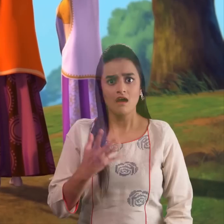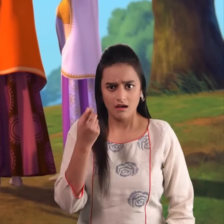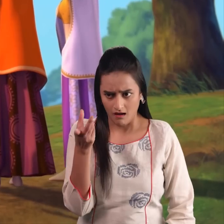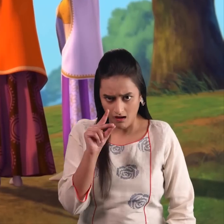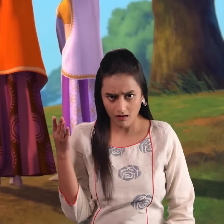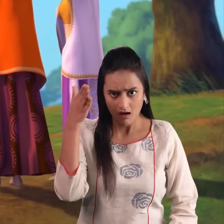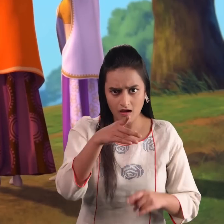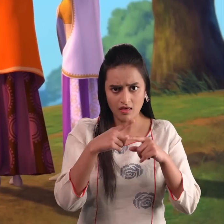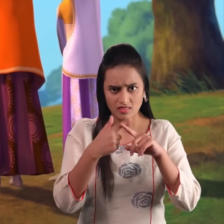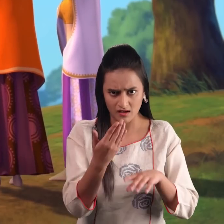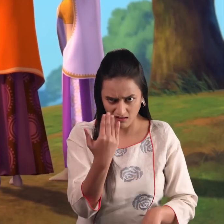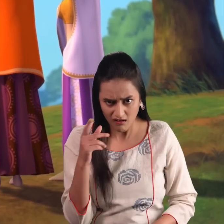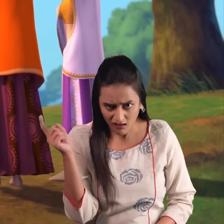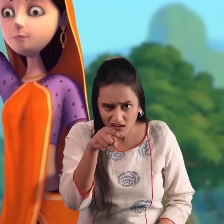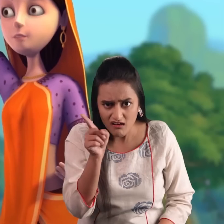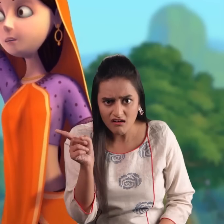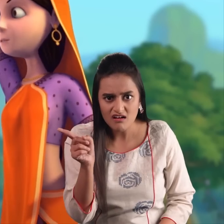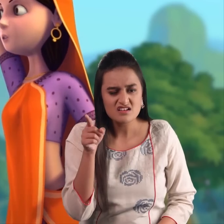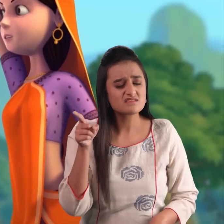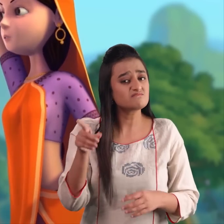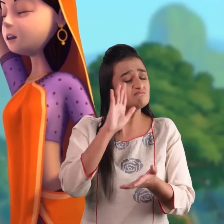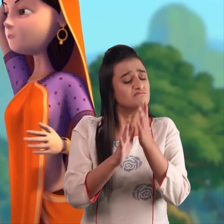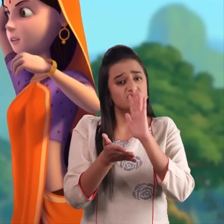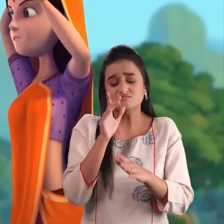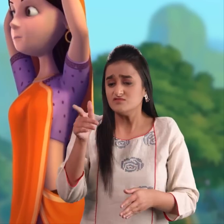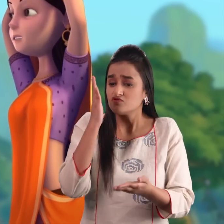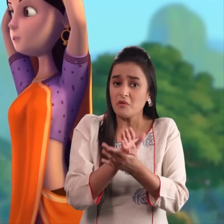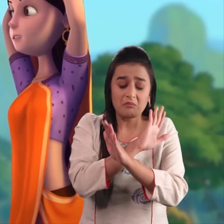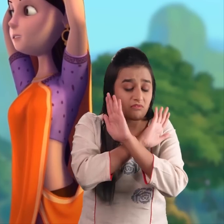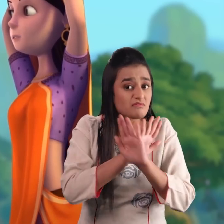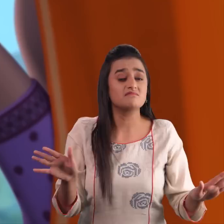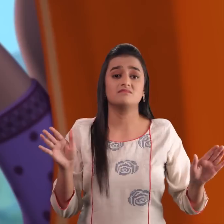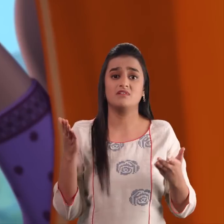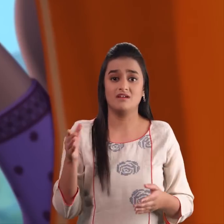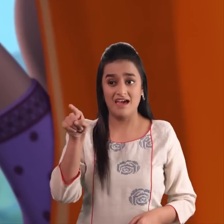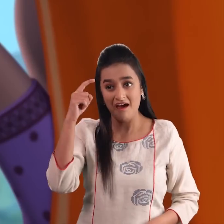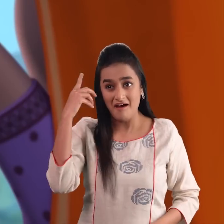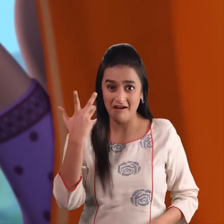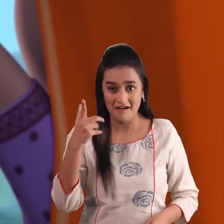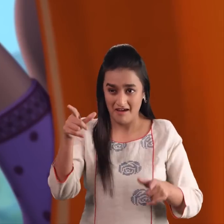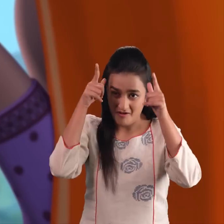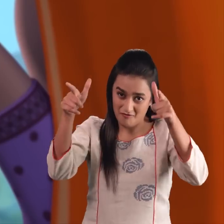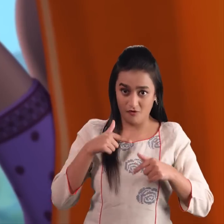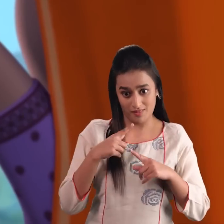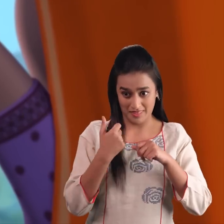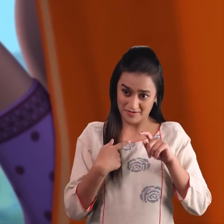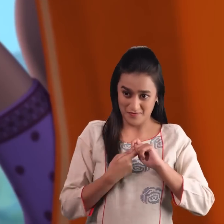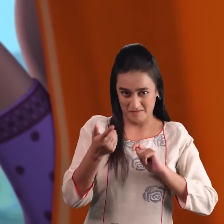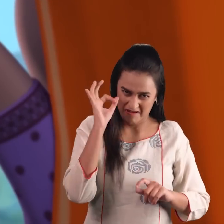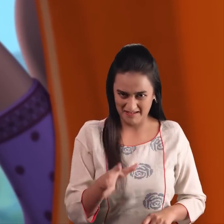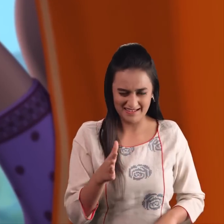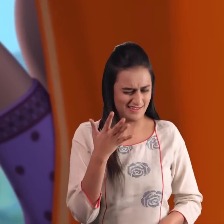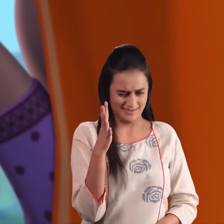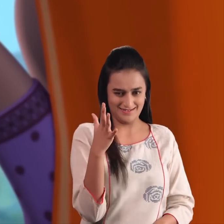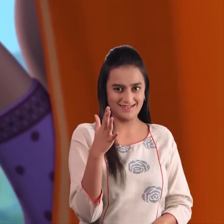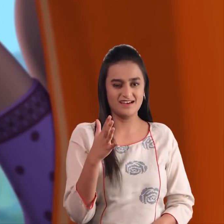क्या वो फिर तुमसे कर वसूल कर रहा था? ये लड़का अपनी शरारतें कभी बंद नहीं करेगा। जैसे कोई सच में ही मान लेगा कि वो कर वसूलने